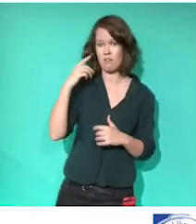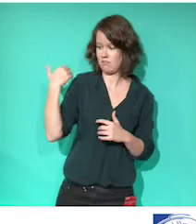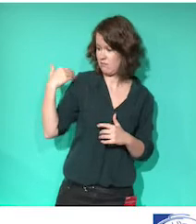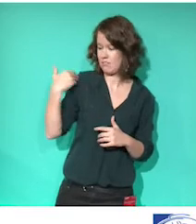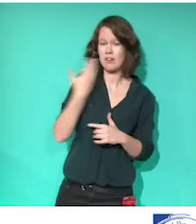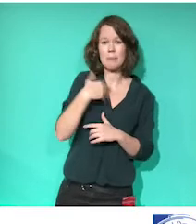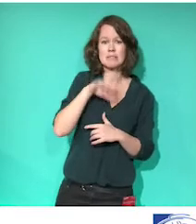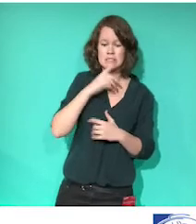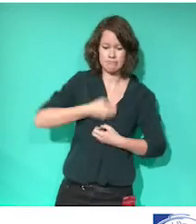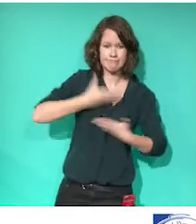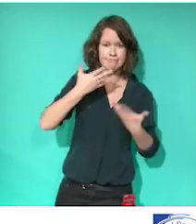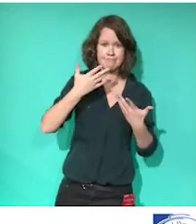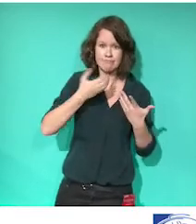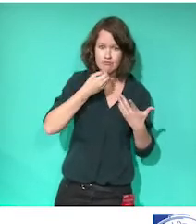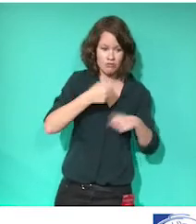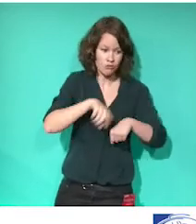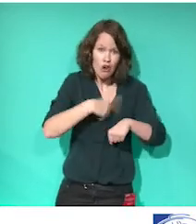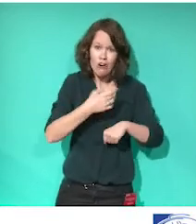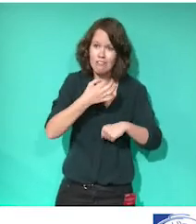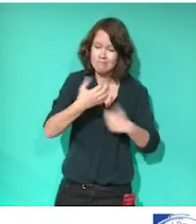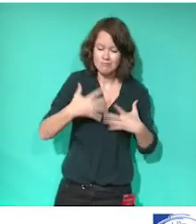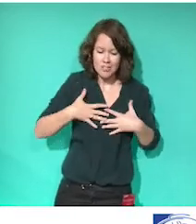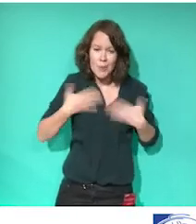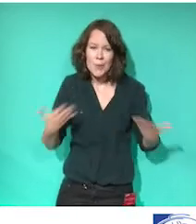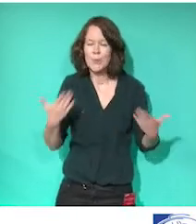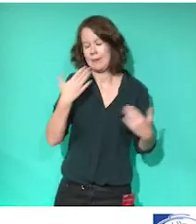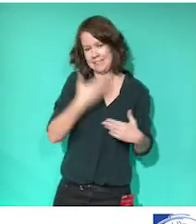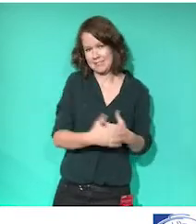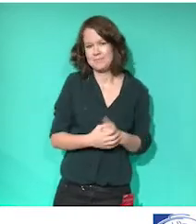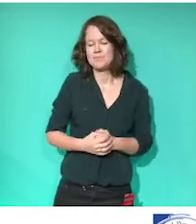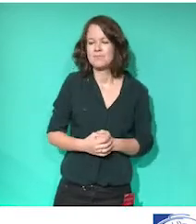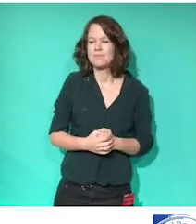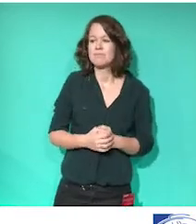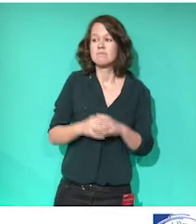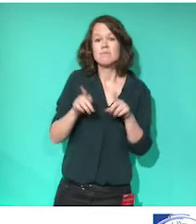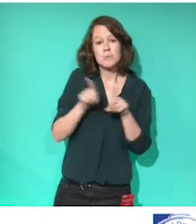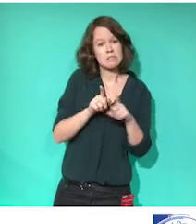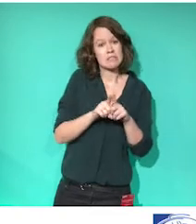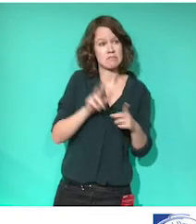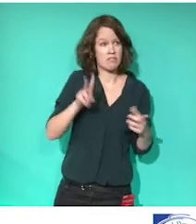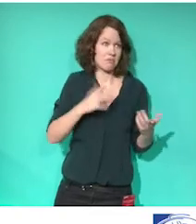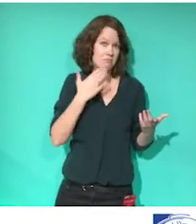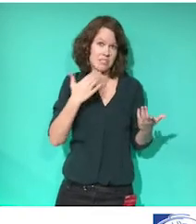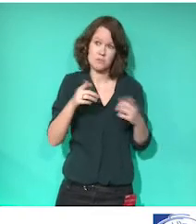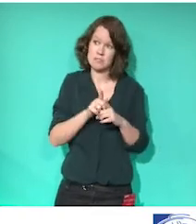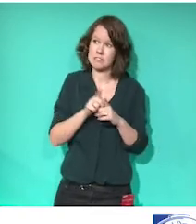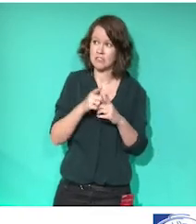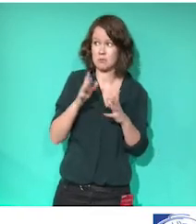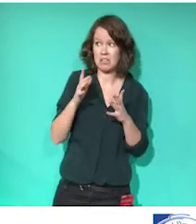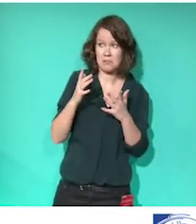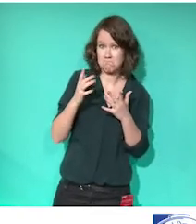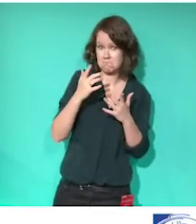temps et leur générosité. Et je voudrais, ce n'est pas courant, c'est probablement pas très